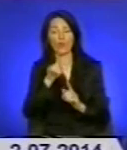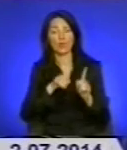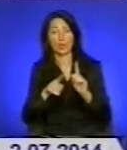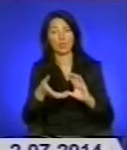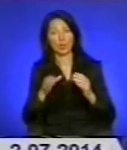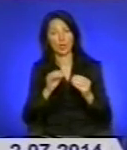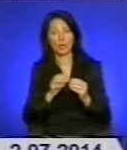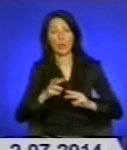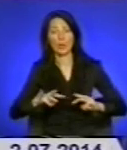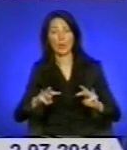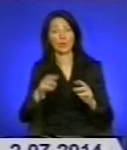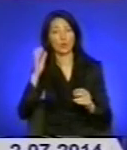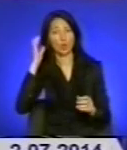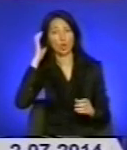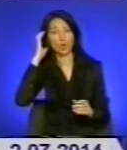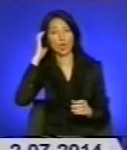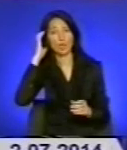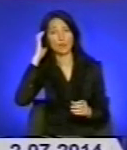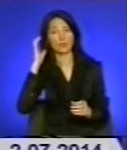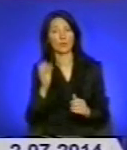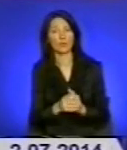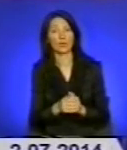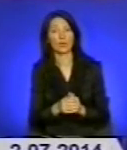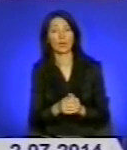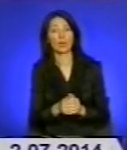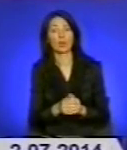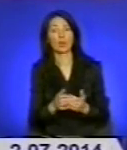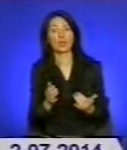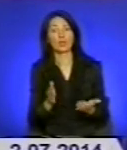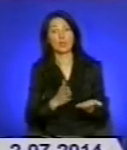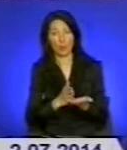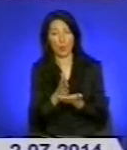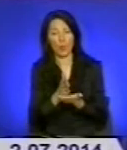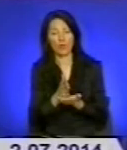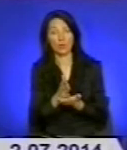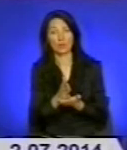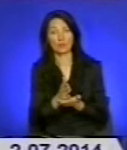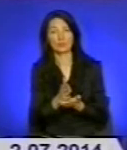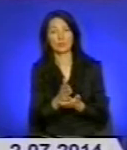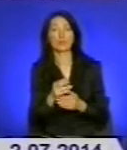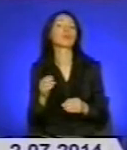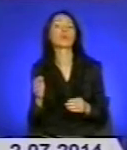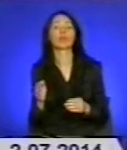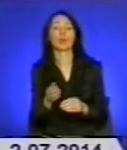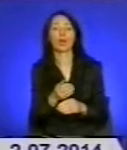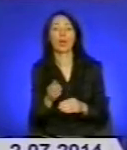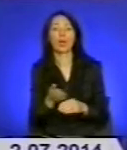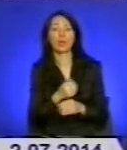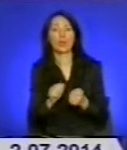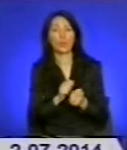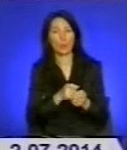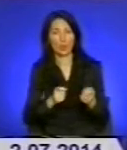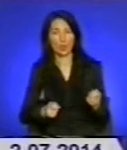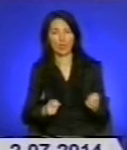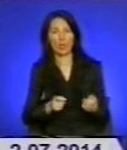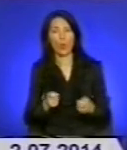парламентського слухання якраз спрямований зняти зарегульованість бюрократизацію управління